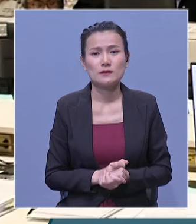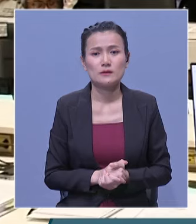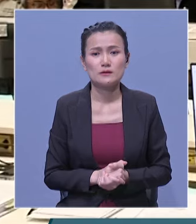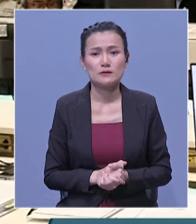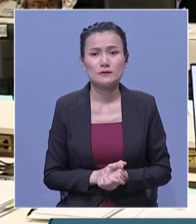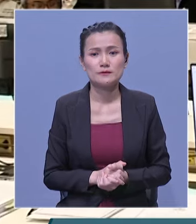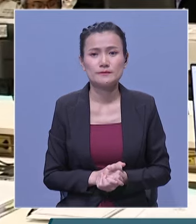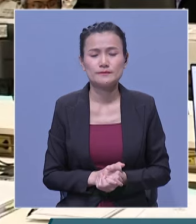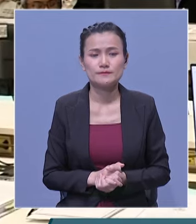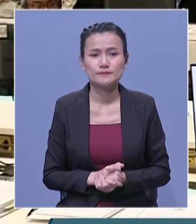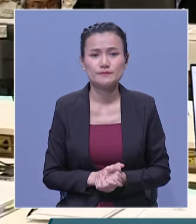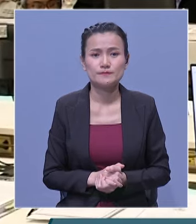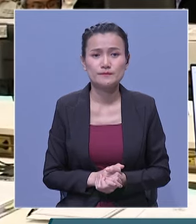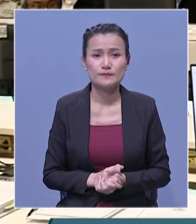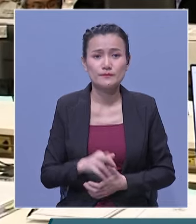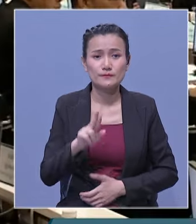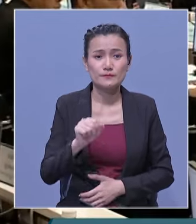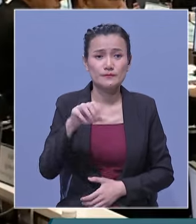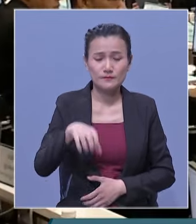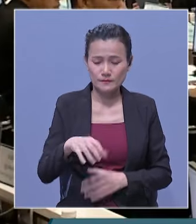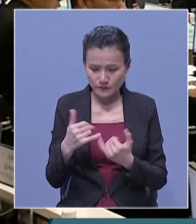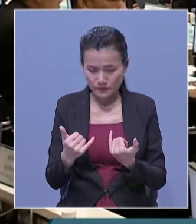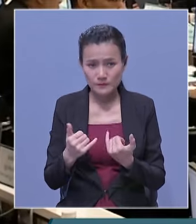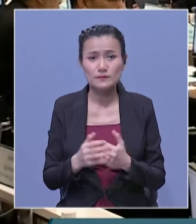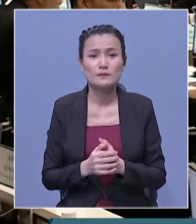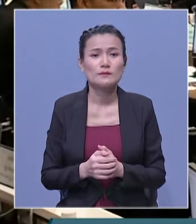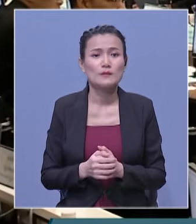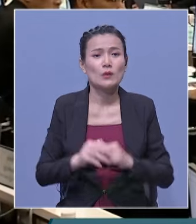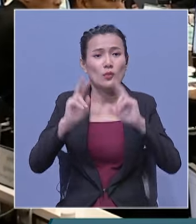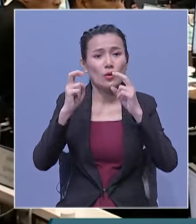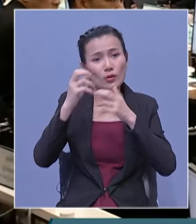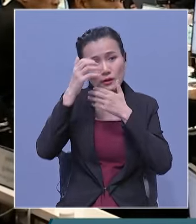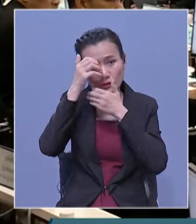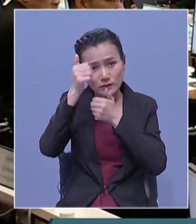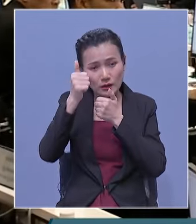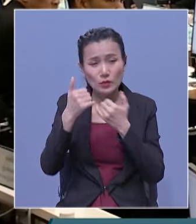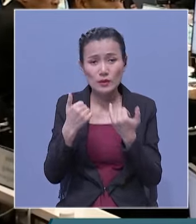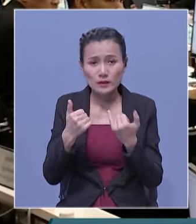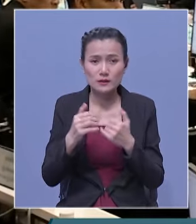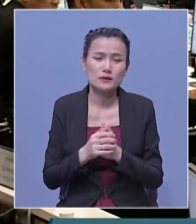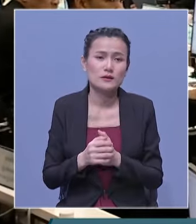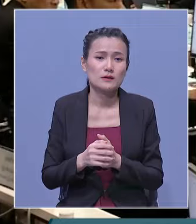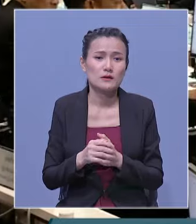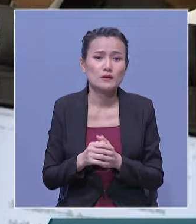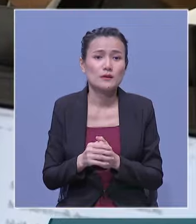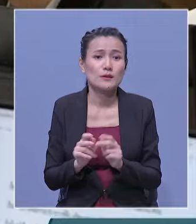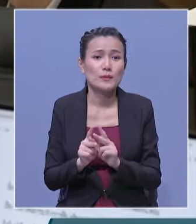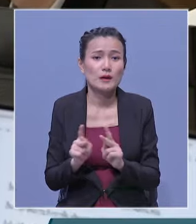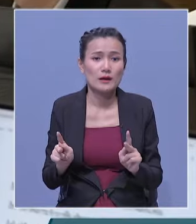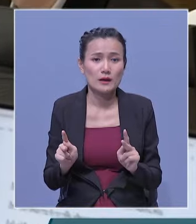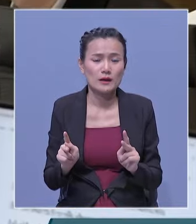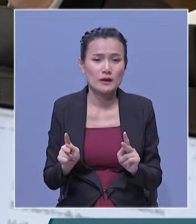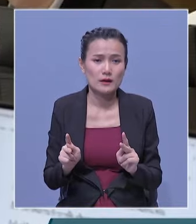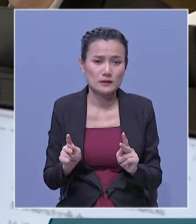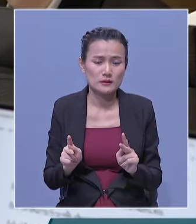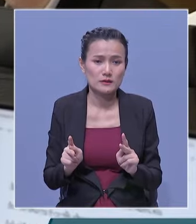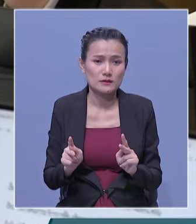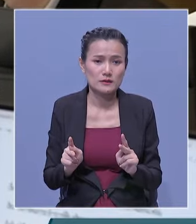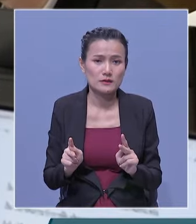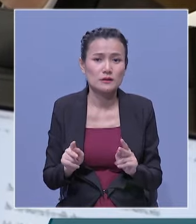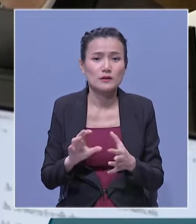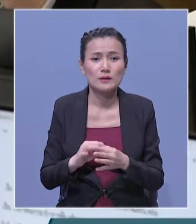ค่ะโดยความเคลื่อนไหวที่อาคารรัฐสภาวันนี้นะคะก็มีประเด็นที่ต้องติดตามคือกรณีที่คณะกรรมการความมั่นคงแห่งรัฐกิจการชาย